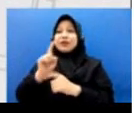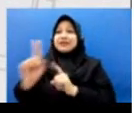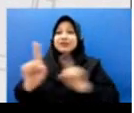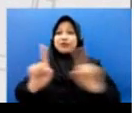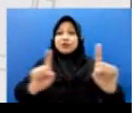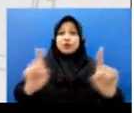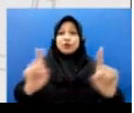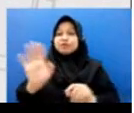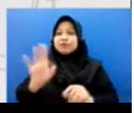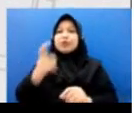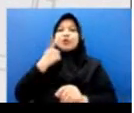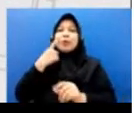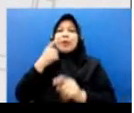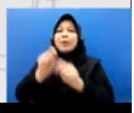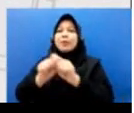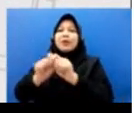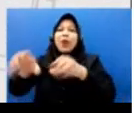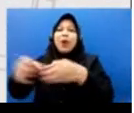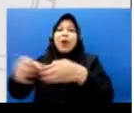bikin Instagram.